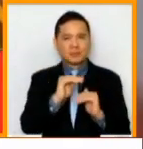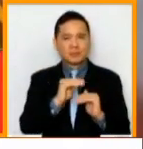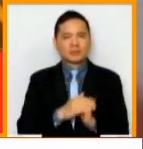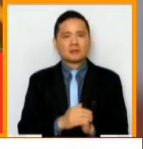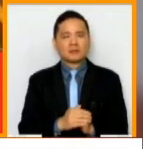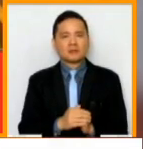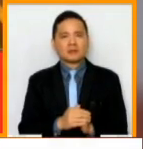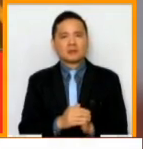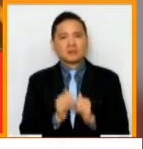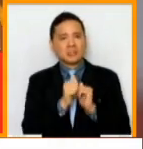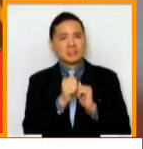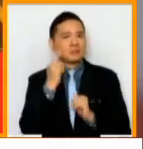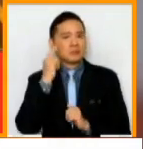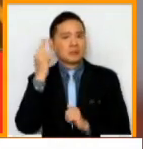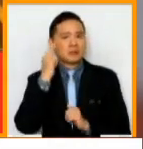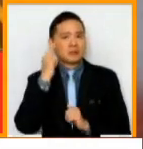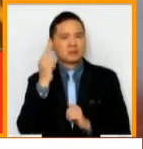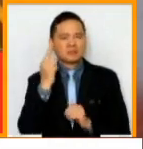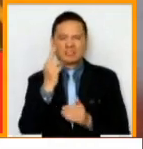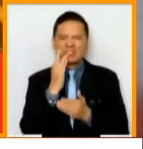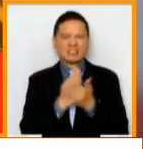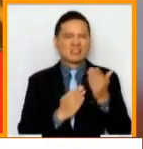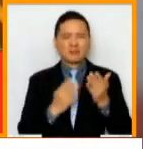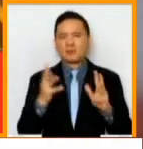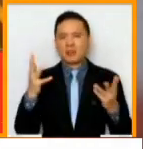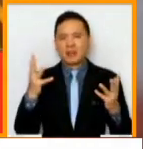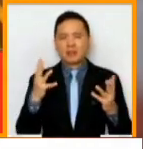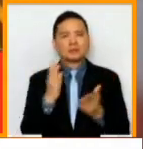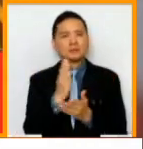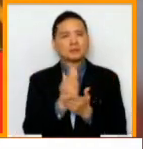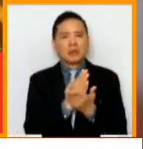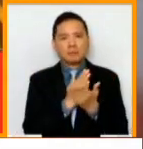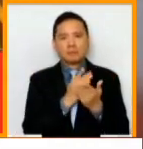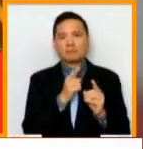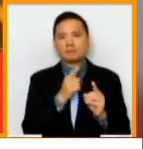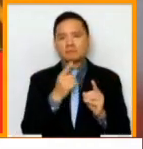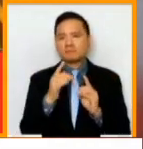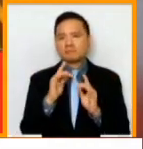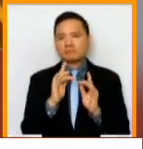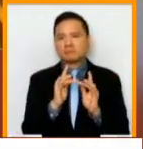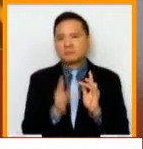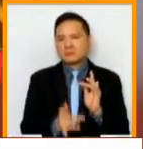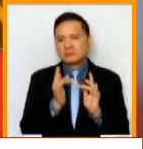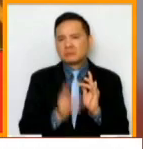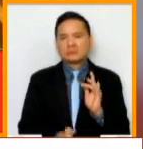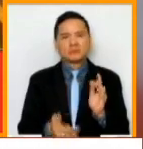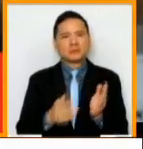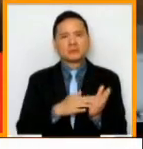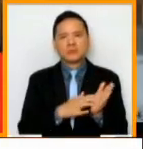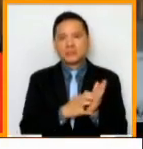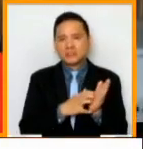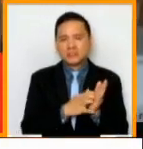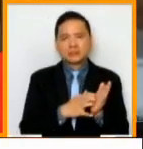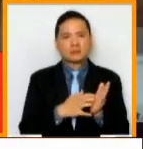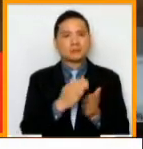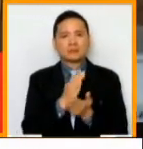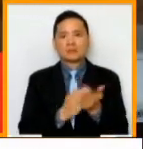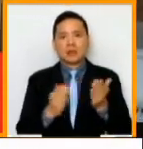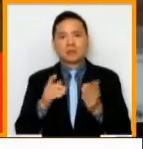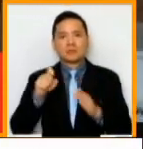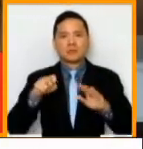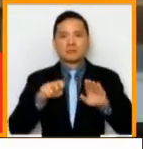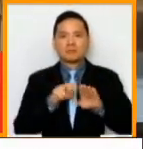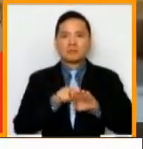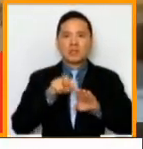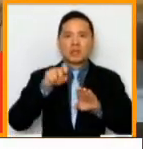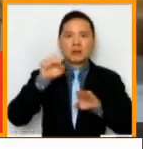walang signal at sobrang hina ng kung kailangan nilang mag-internet, kailangan nilang umakyat ng bundok. Sa pamamagitan ng pondo